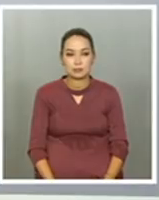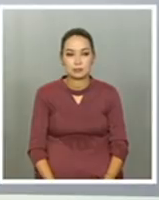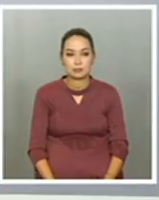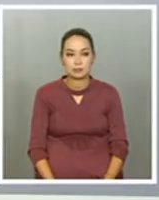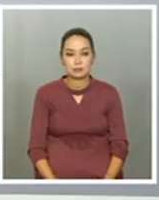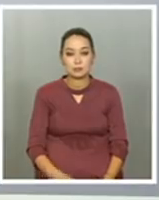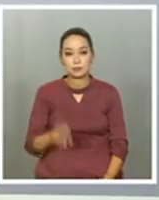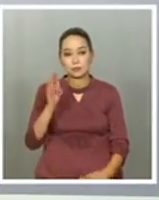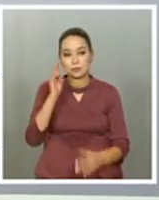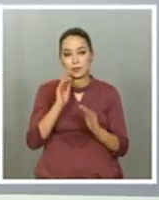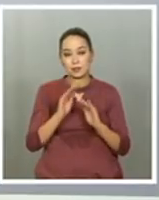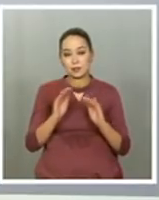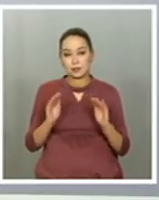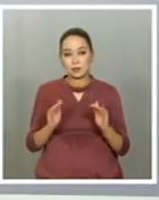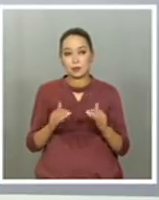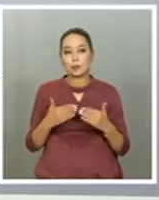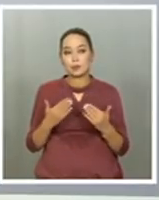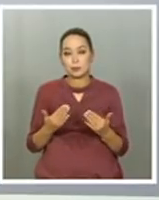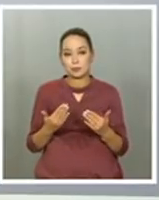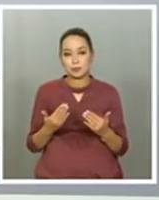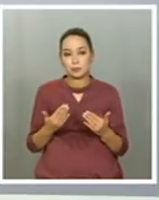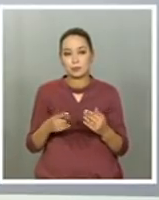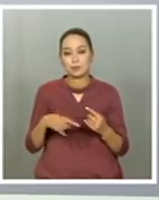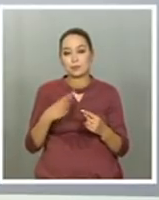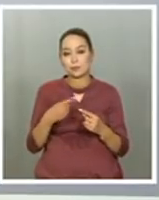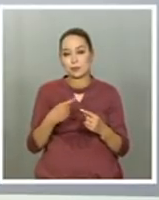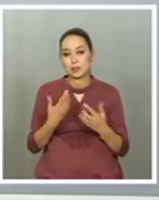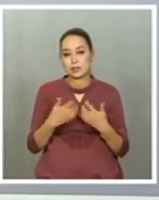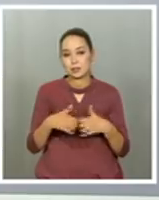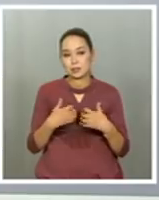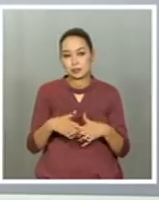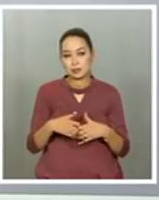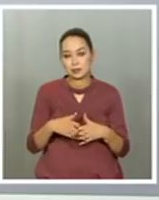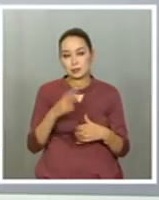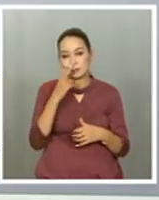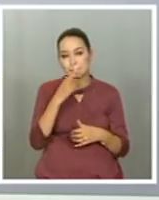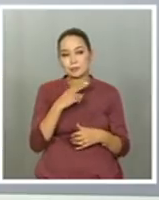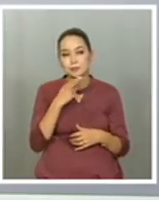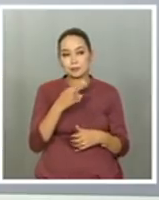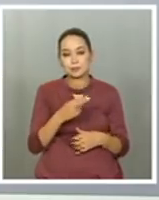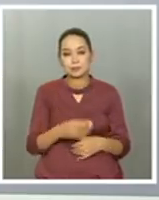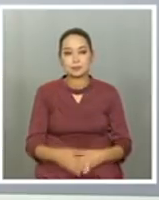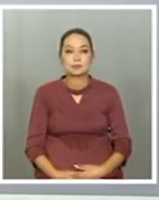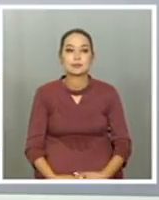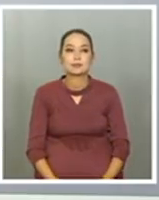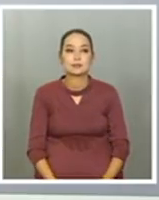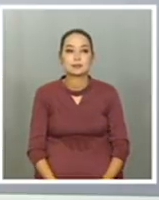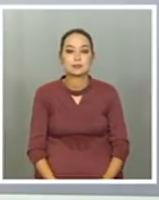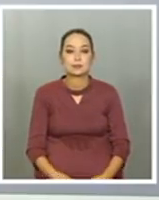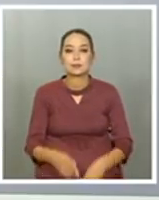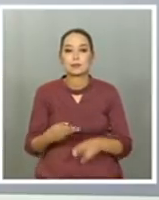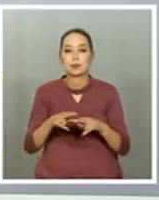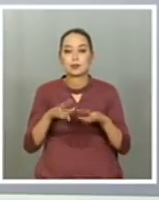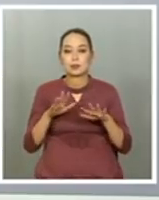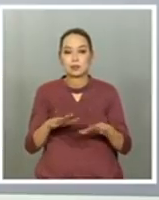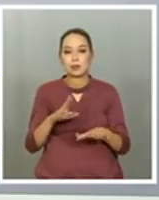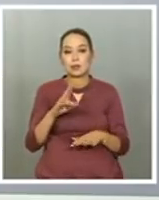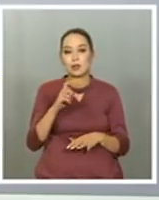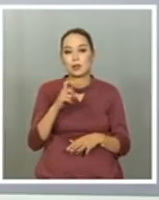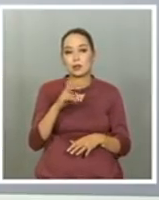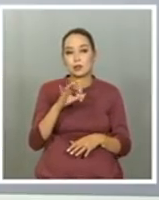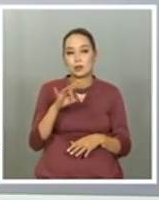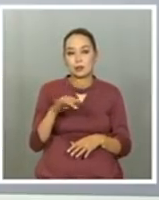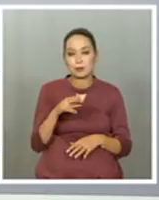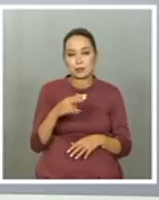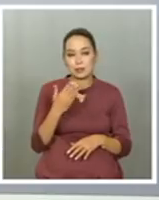Оқушылар, олай болса, келесі есебіміздің шешуіне назар аударып көрейік. Бұл жерде калий хлораты,